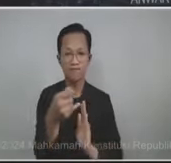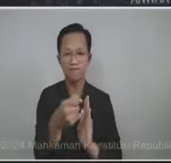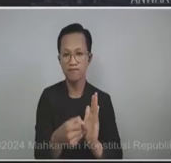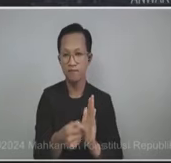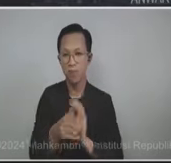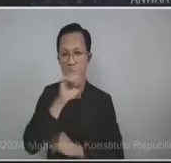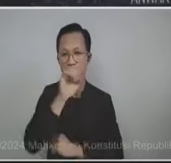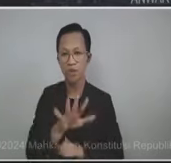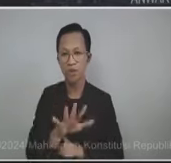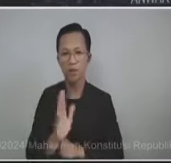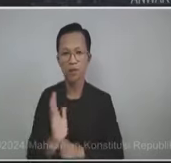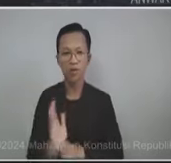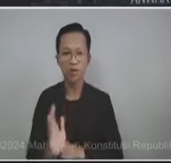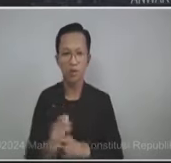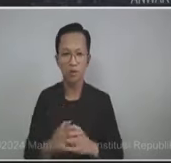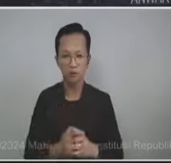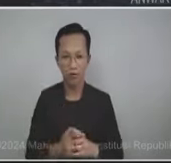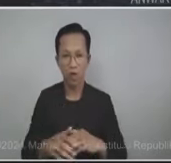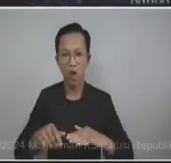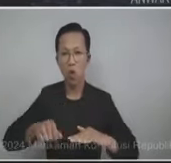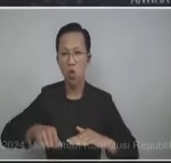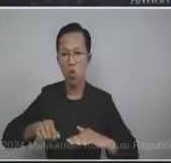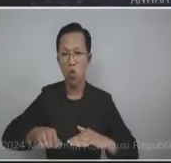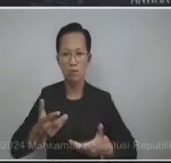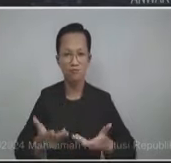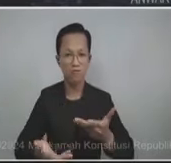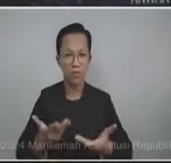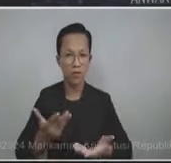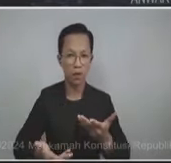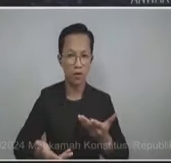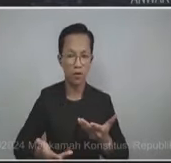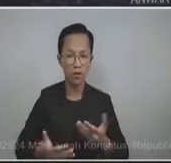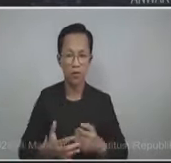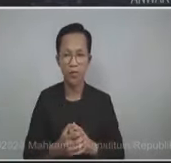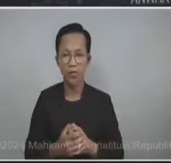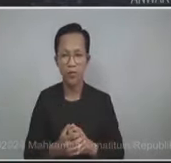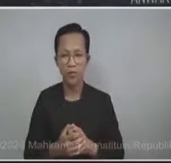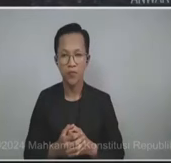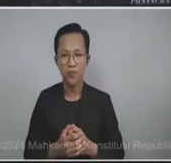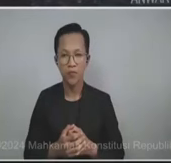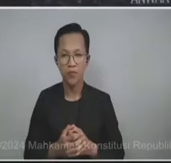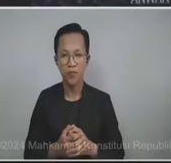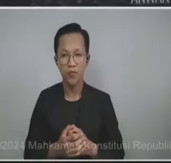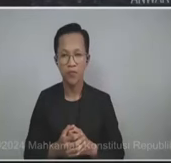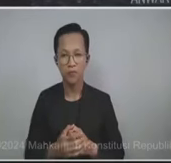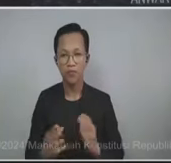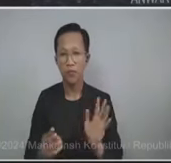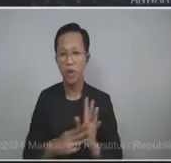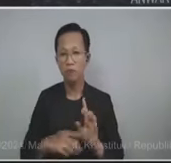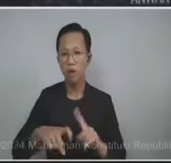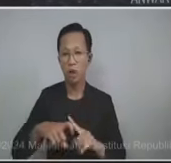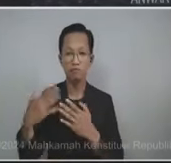diucapkan pertimbangan hukum kewenangan Mahkamah